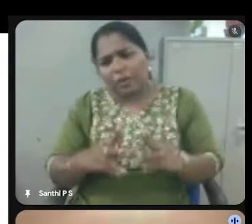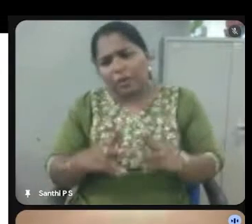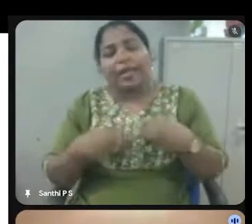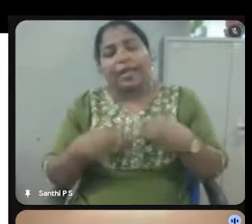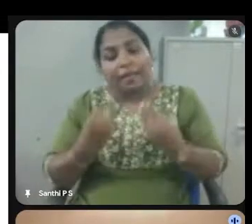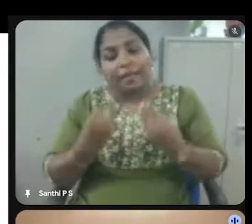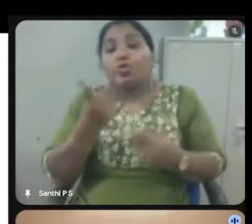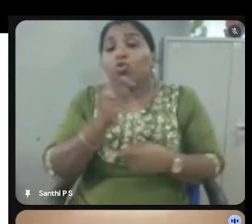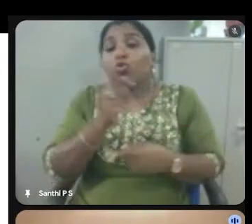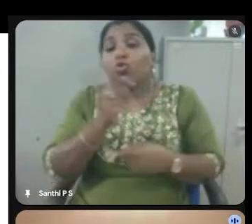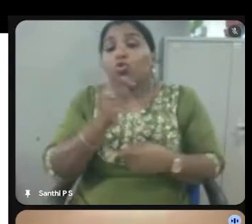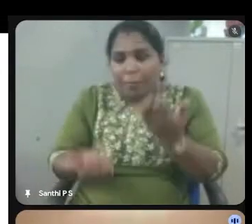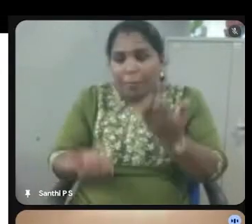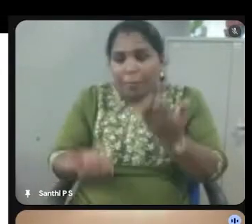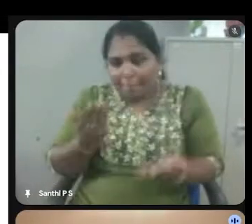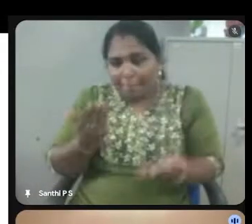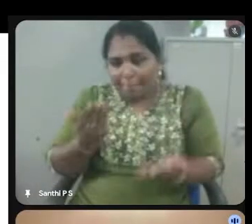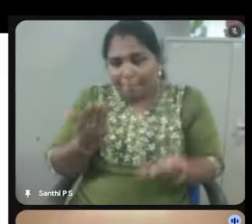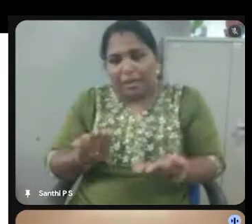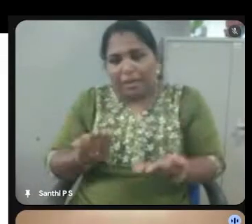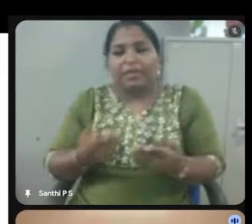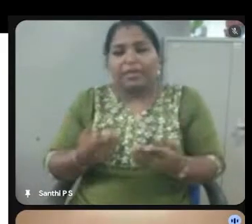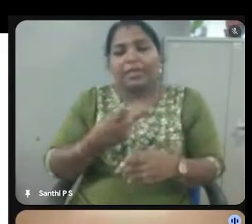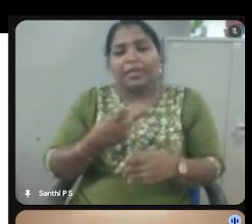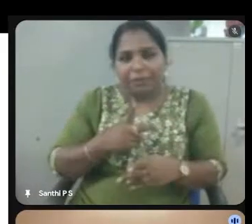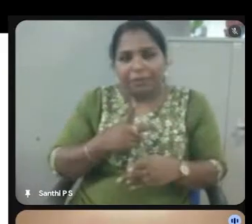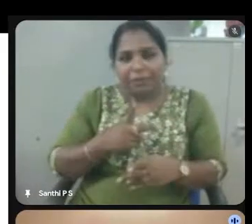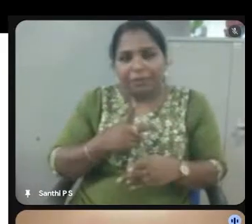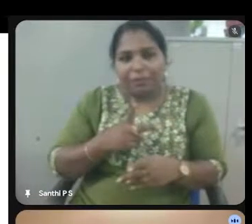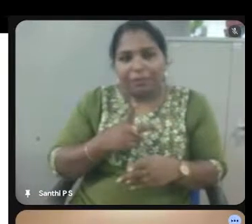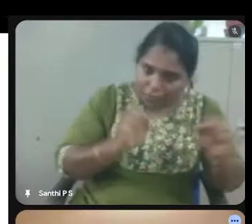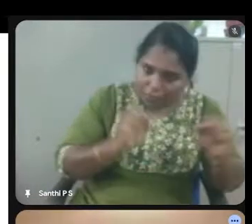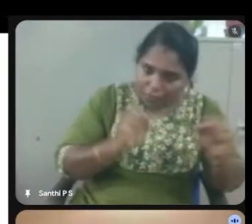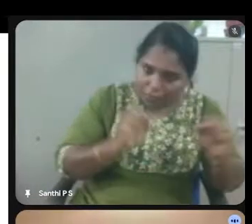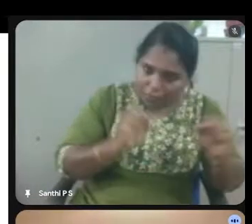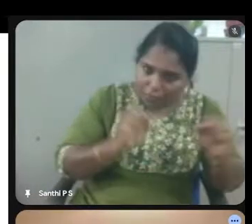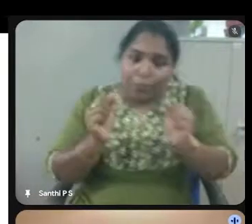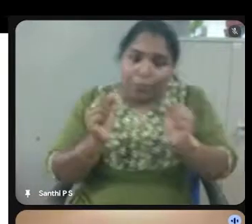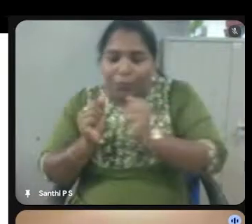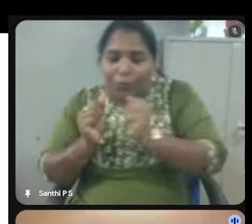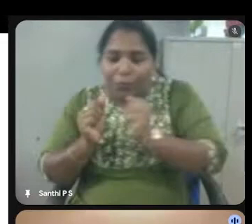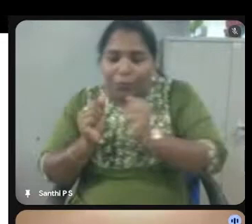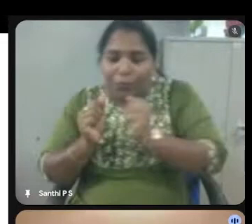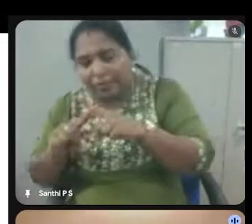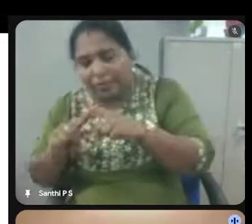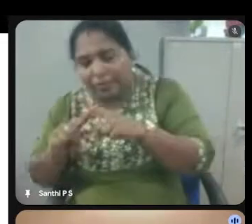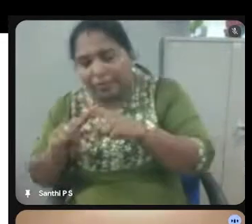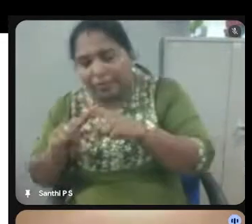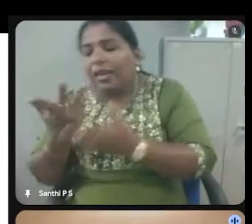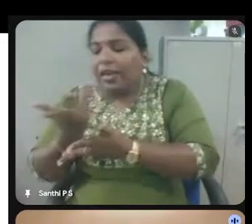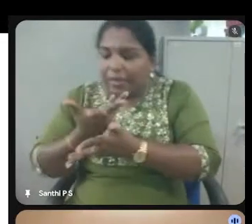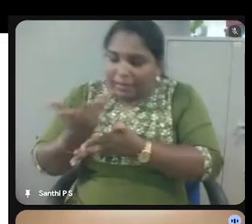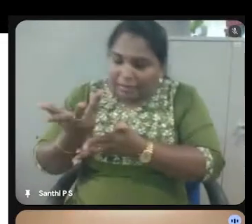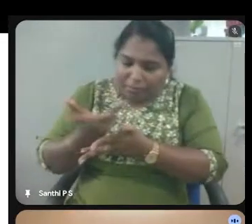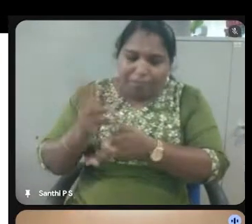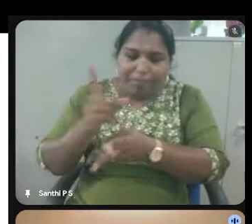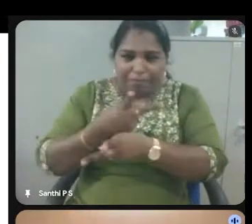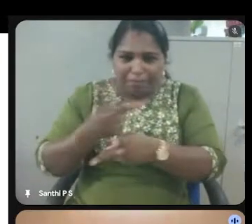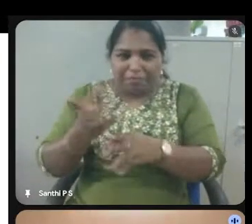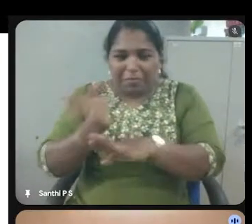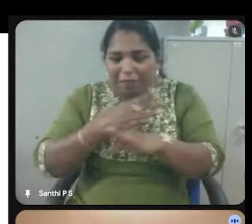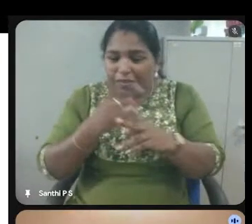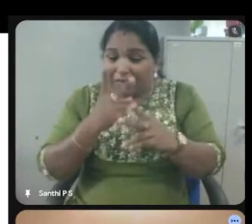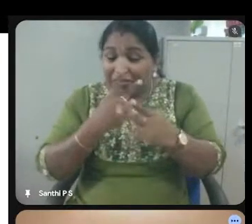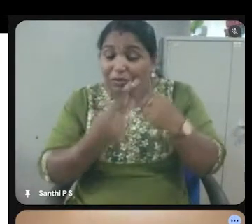ചെയ്യാൻ വേണ്ടിയിട്ട് നല്ല ആക്ടിവിറ്റീസ്, അല്ലാത്ത ആക്ടിവിറ്റീസ് എന്ന് വെച്ചാൽ പാരന്റ്സിനെ ഇന്ററാക്ട് ചെയ്യുന്ന സമയത്തിന് ക്വാളിറ്റിയും ക്വാണ്ടിറ്റിയും